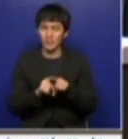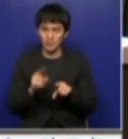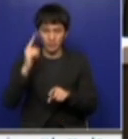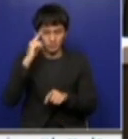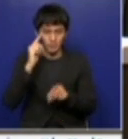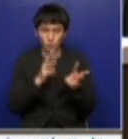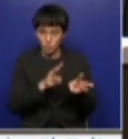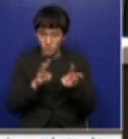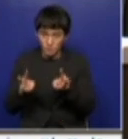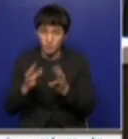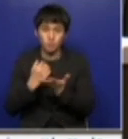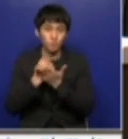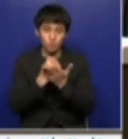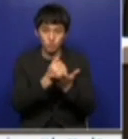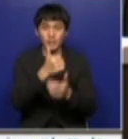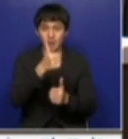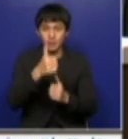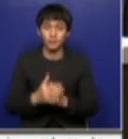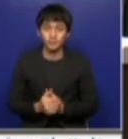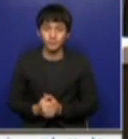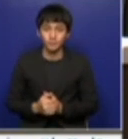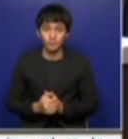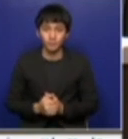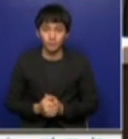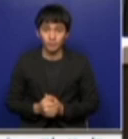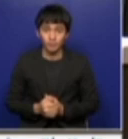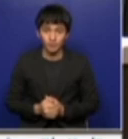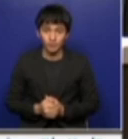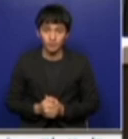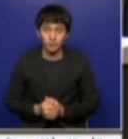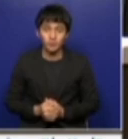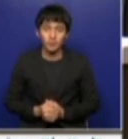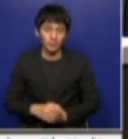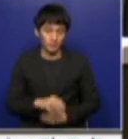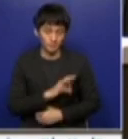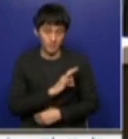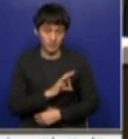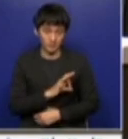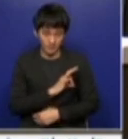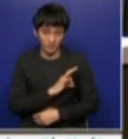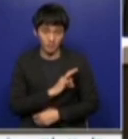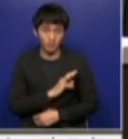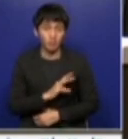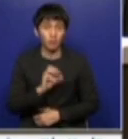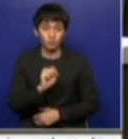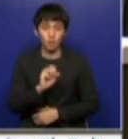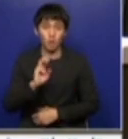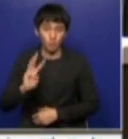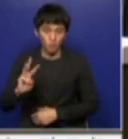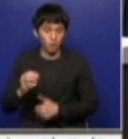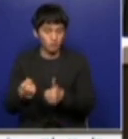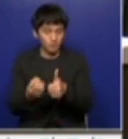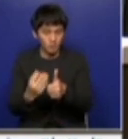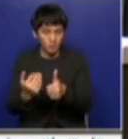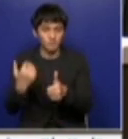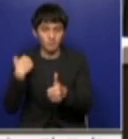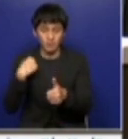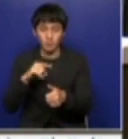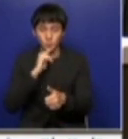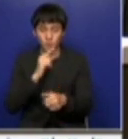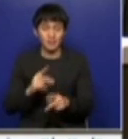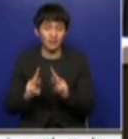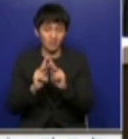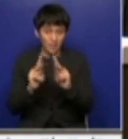หนึ่งเขียนโดยชอบท่านสมาชิกถังวุฒิสภาเสนอมาการตั้งคณะทำงานหรือคณะกรรมการขึ้นมาดู